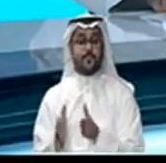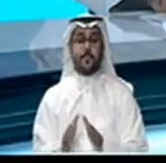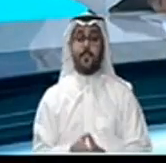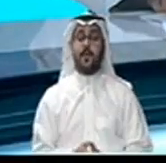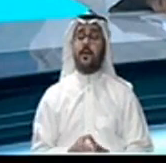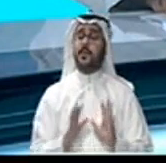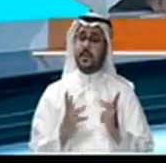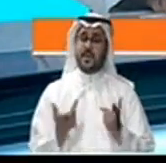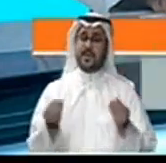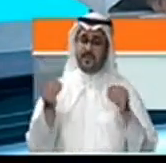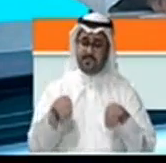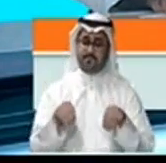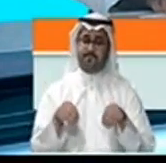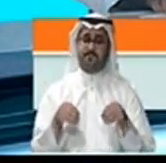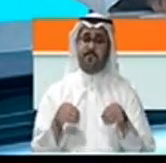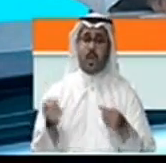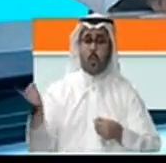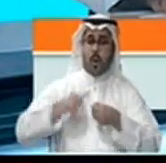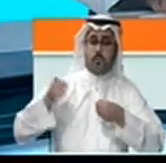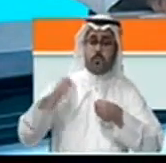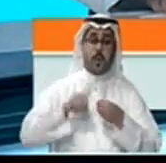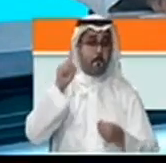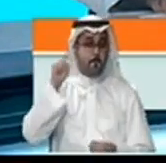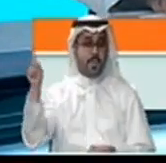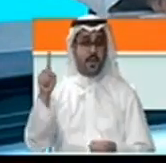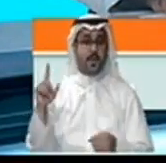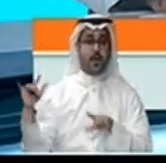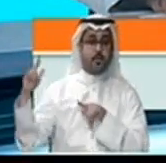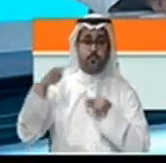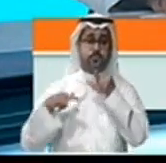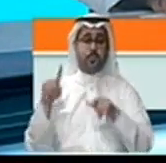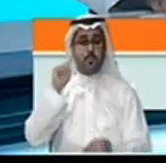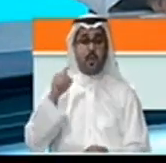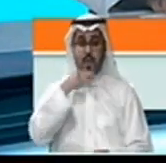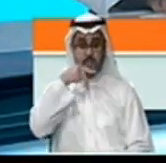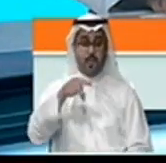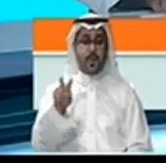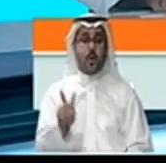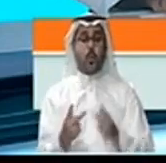وقد بلغ إجمالي عدد الحجاج الذين وصلوا إلى المدينة المنورة حتى يوم أمس